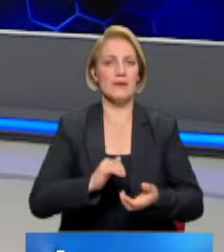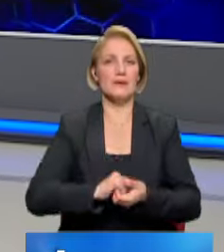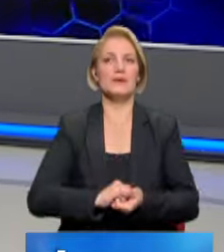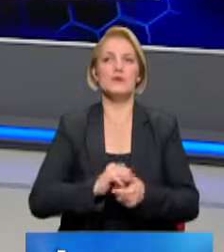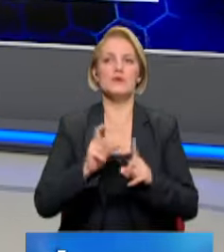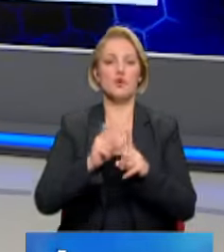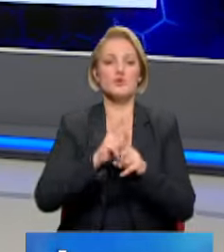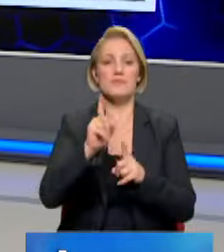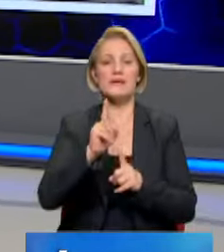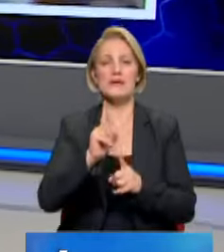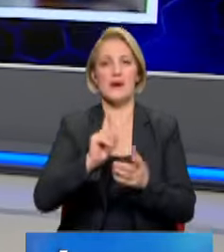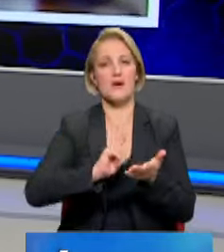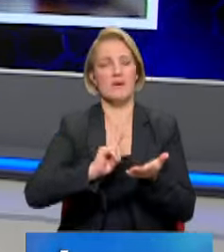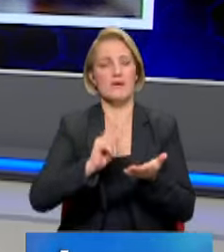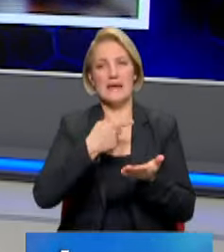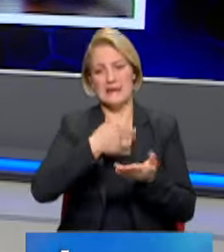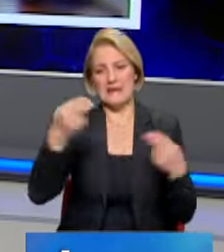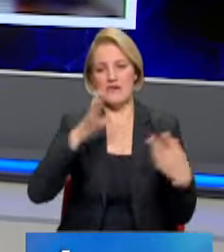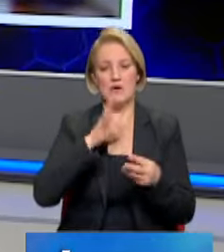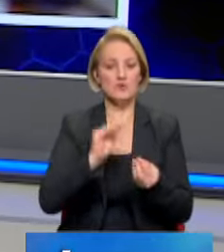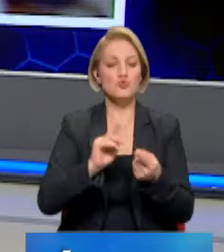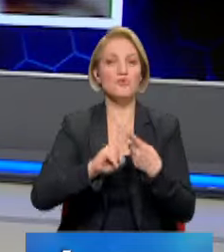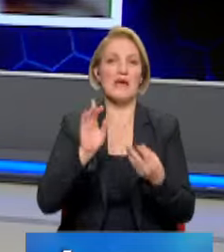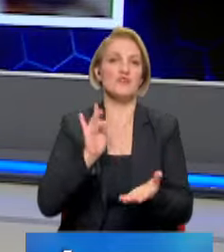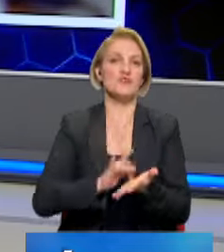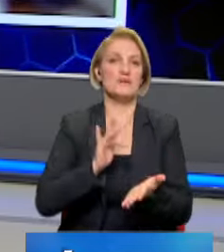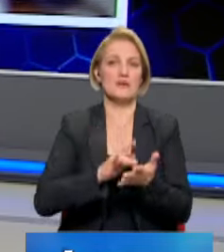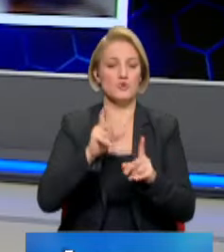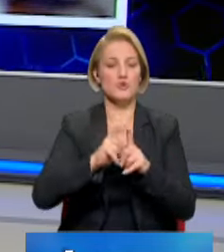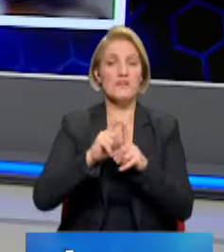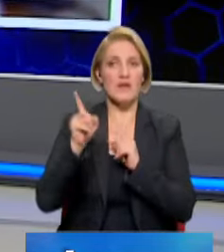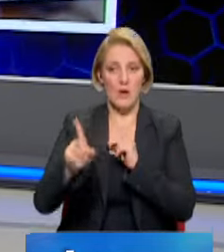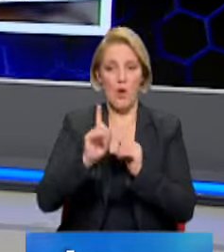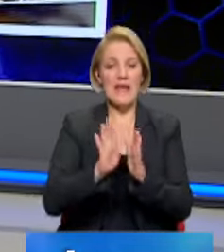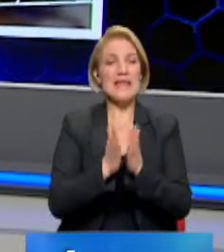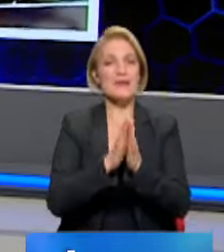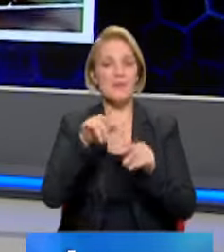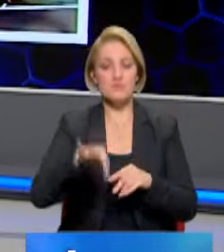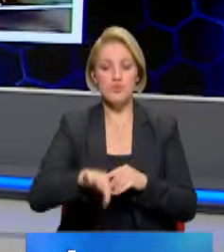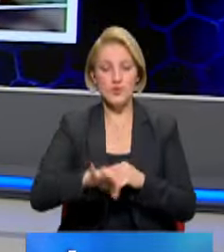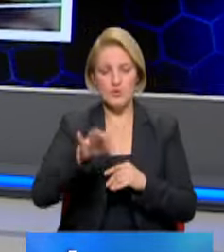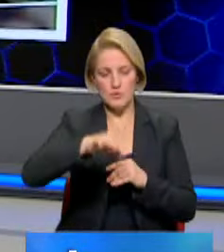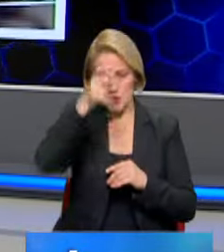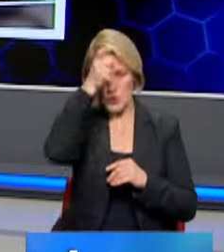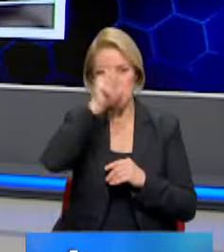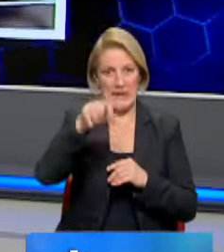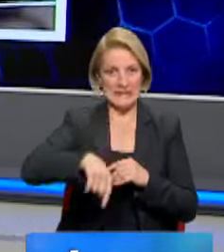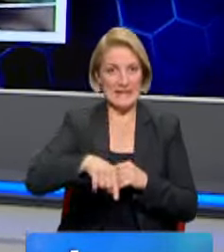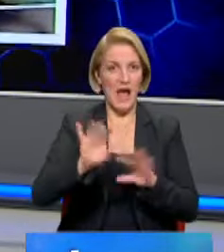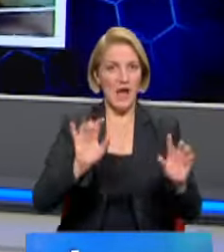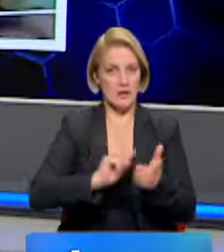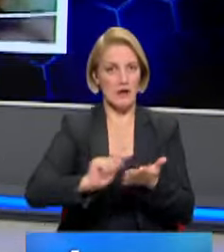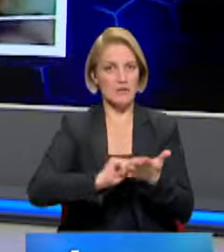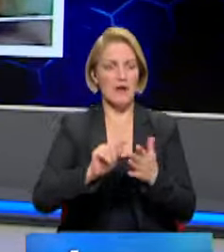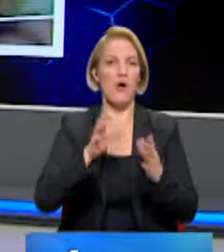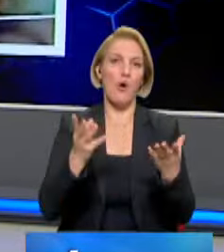Dostoyevski'nin meşhur bir romanı vardır. Bilmeyen de yoktur herhalde. Suç ve Ceza. Dostoyevski o romanı bugünün Türkiye'sinde yazsaydı